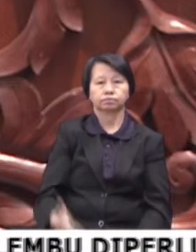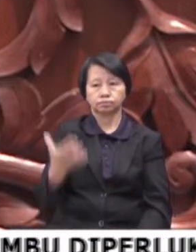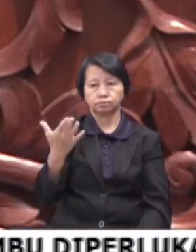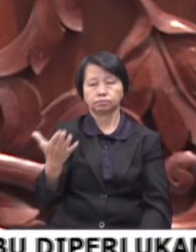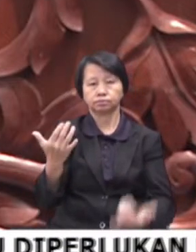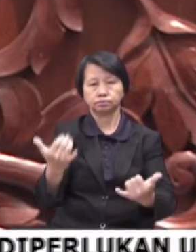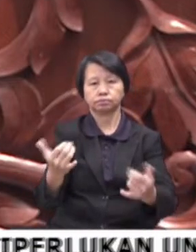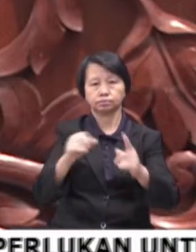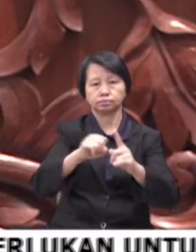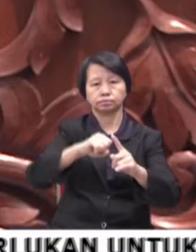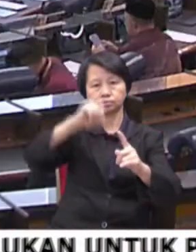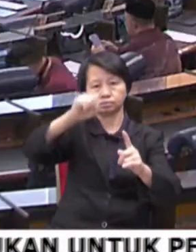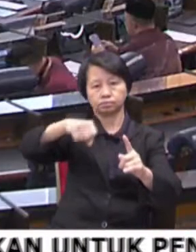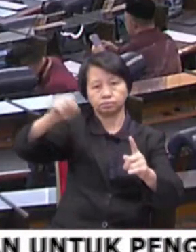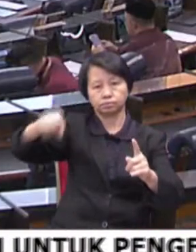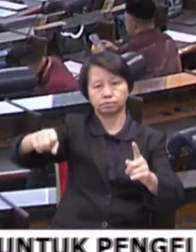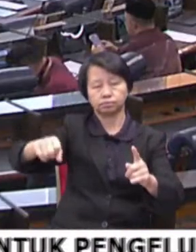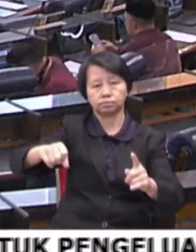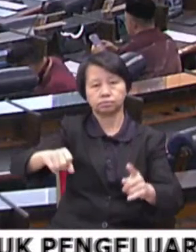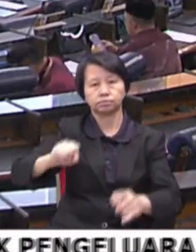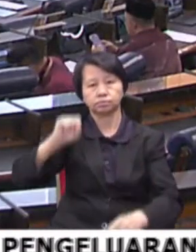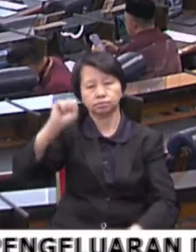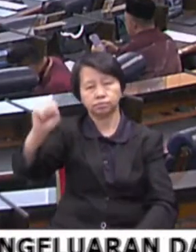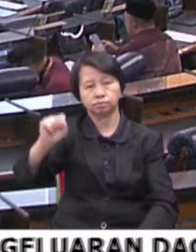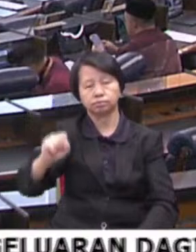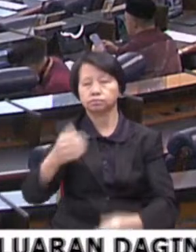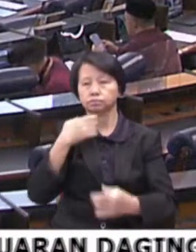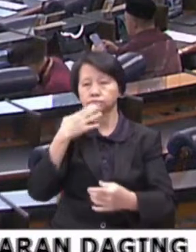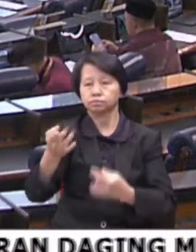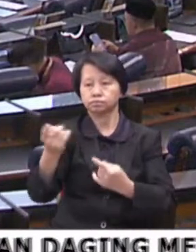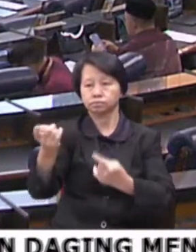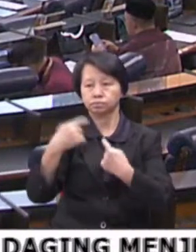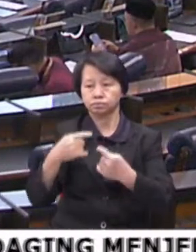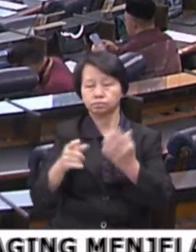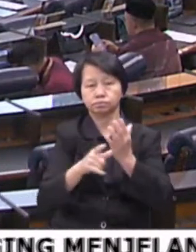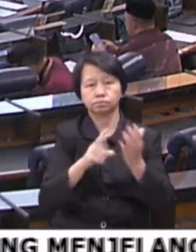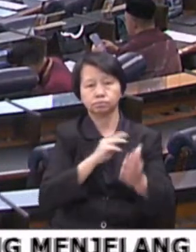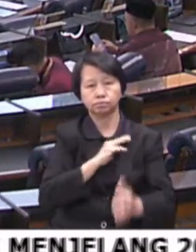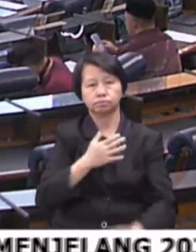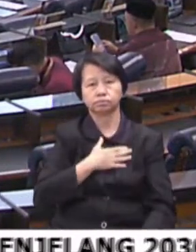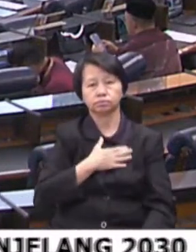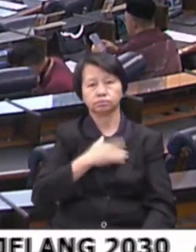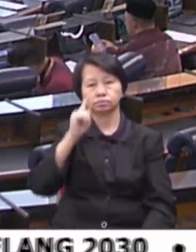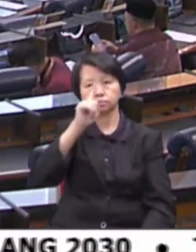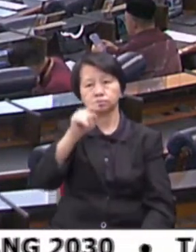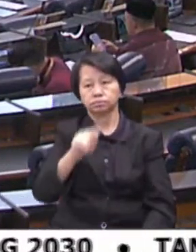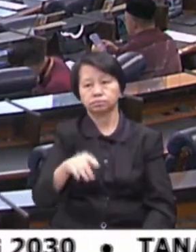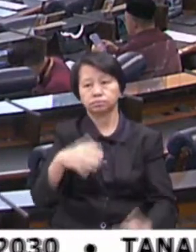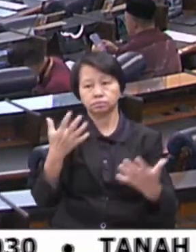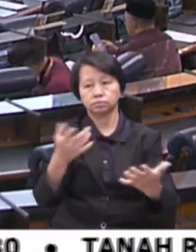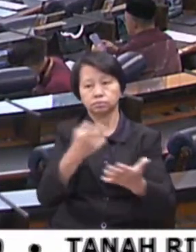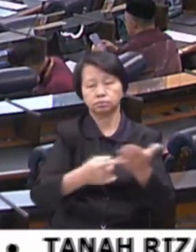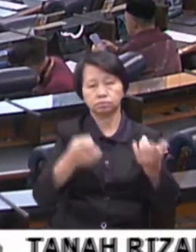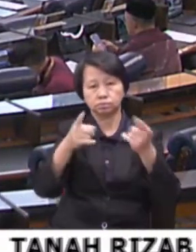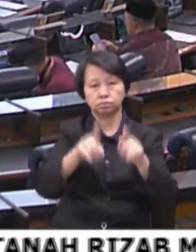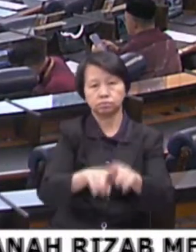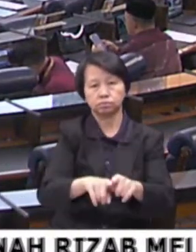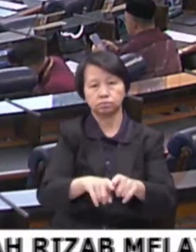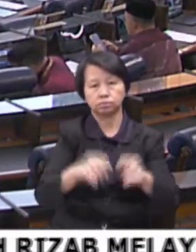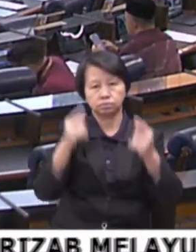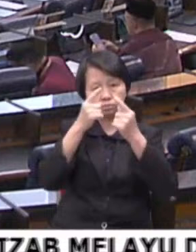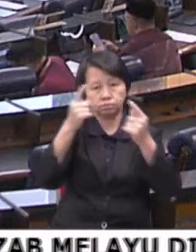terima kasih terima kasih atas Jawabannya daripada mencuri soalnya saya adalah apakah yang akan terjadi kepada